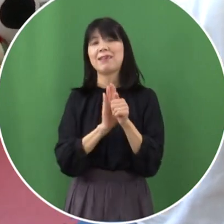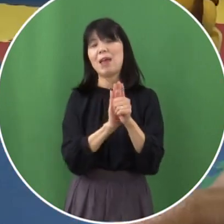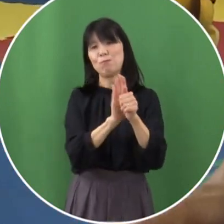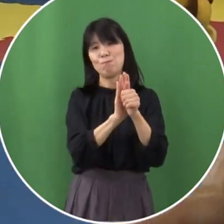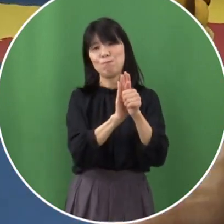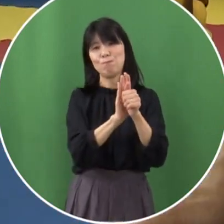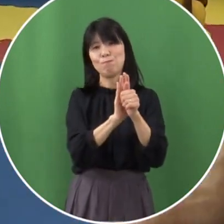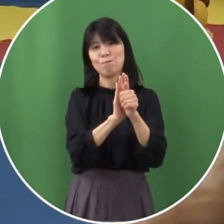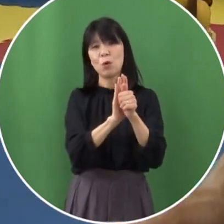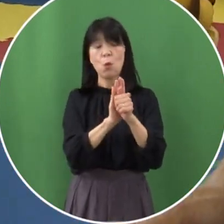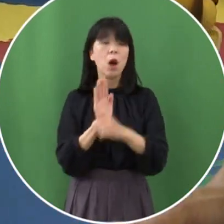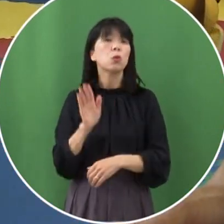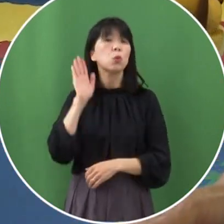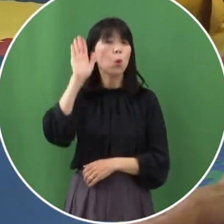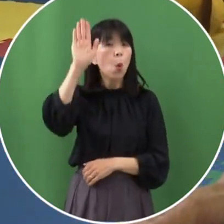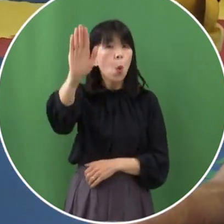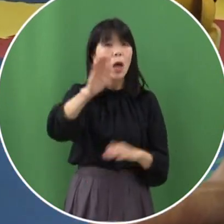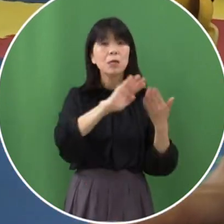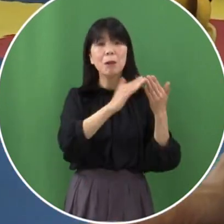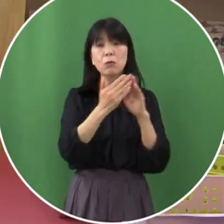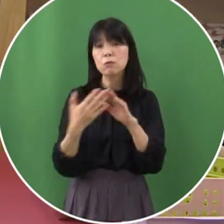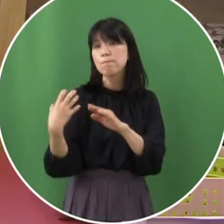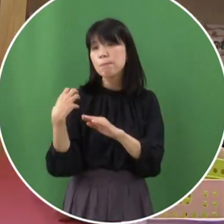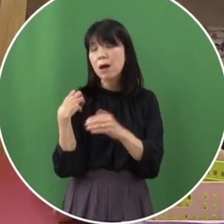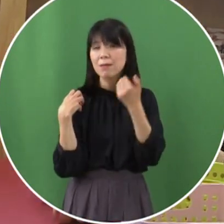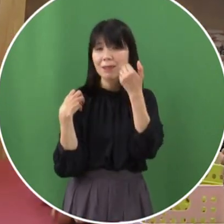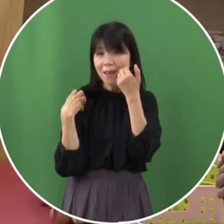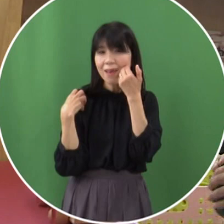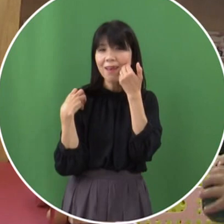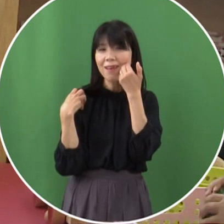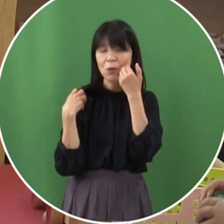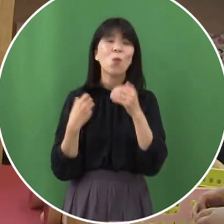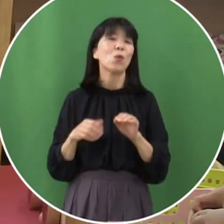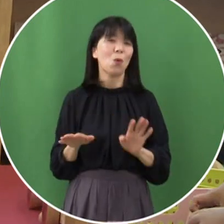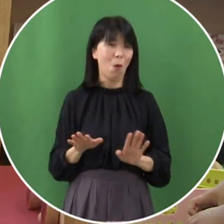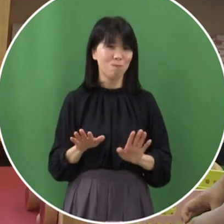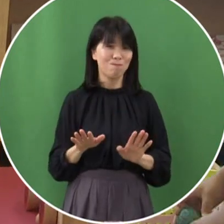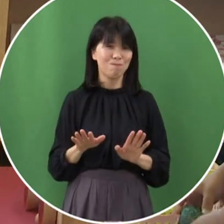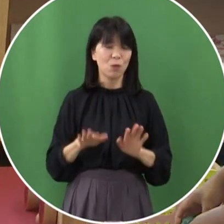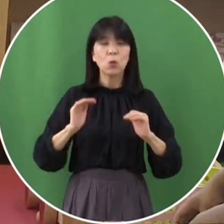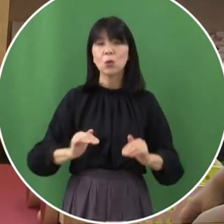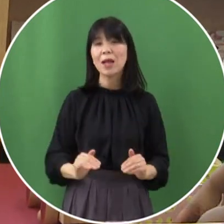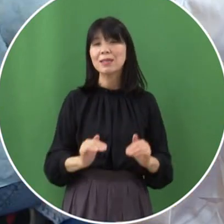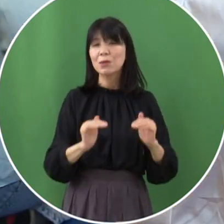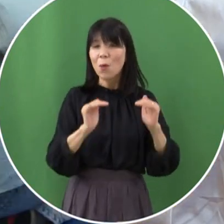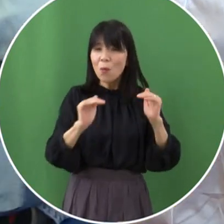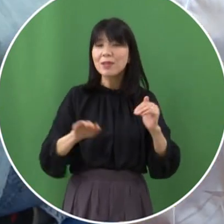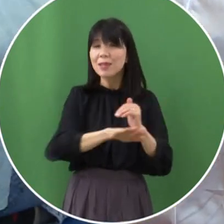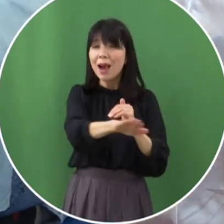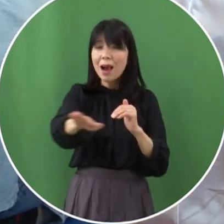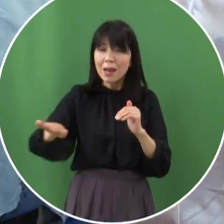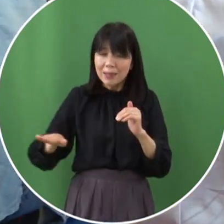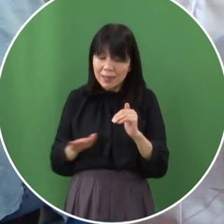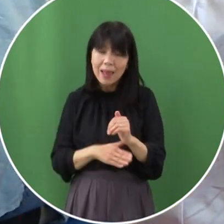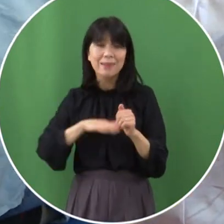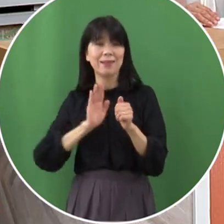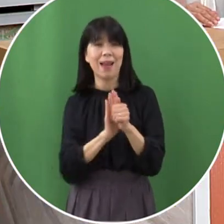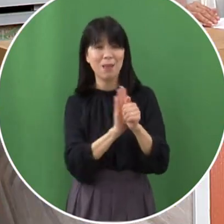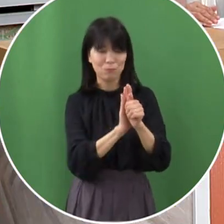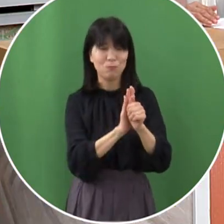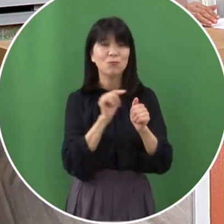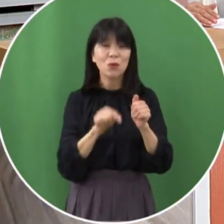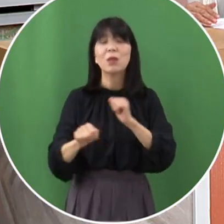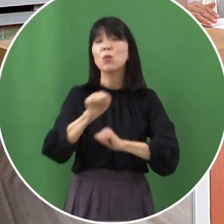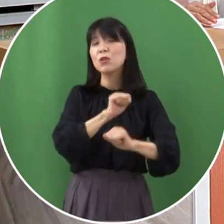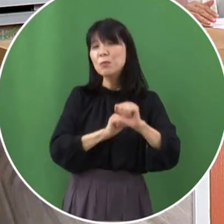づくりの担い手であり、町の未来である子どもの育ちを社会全体で支える、そんな取り組みを進めていきます。